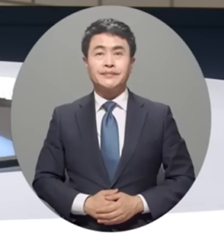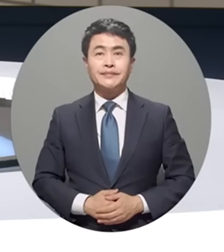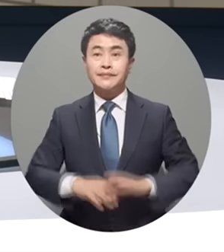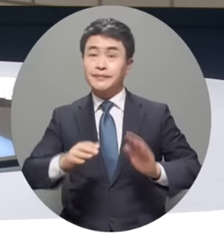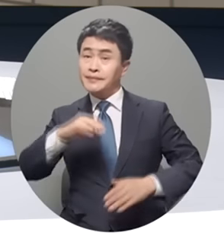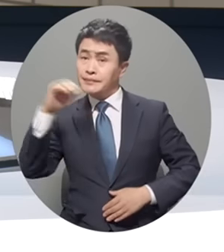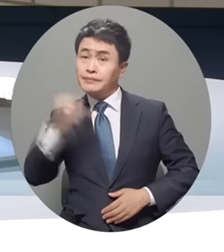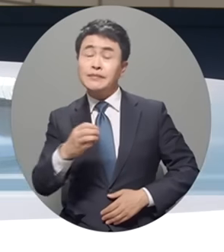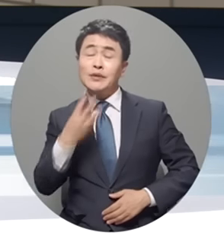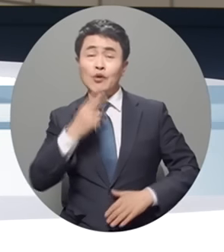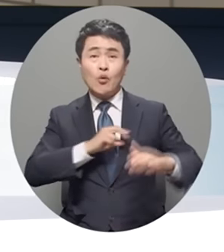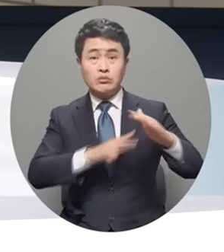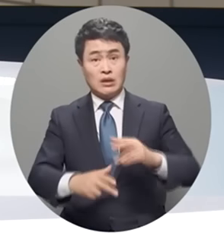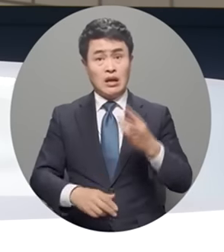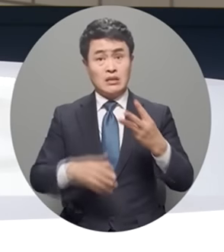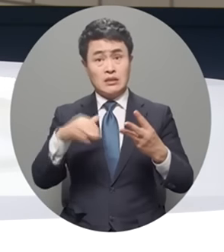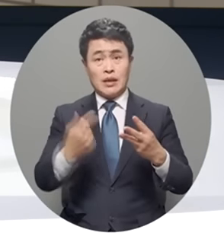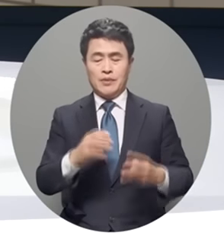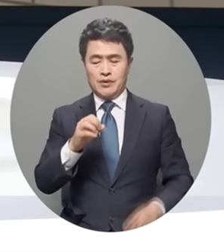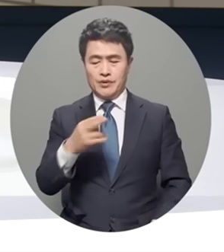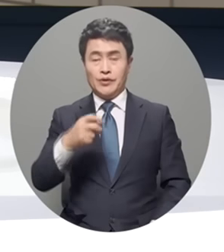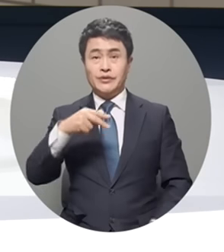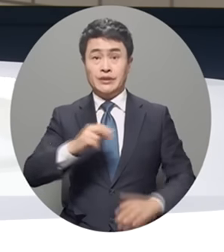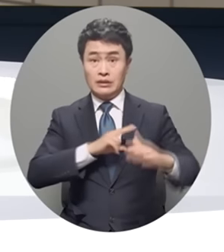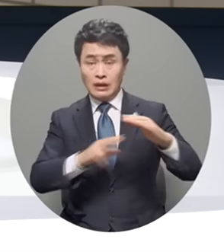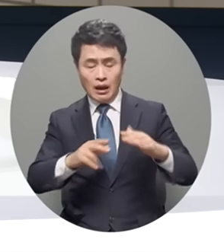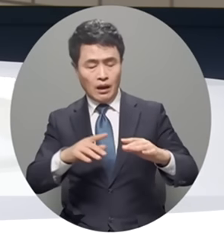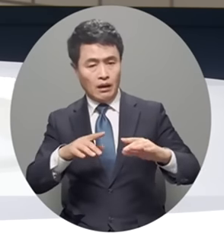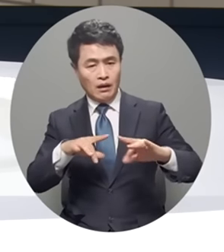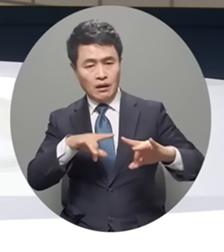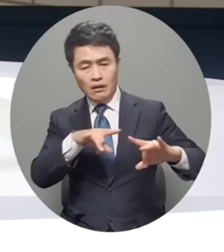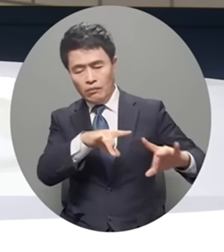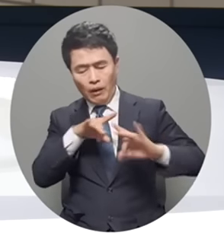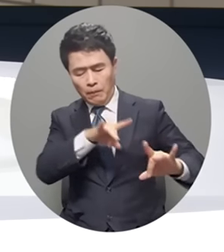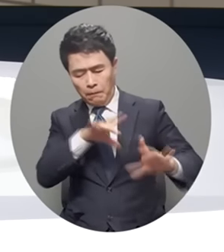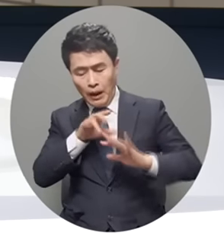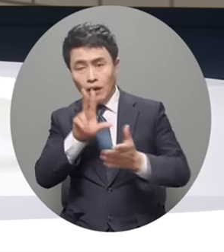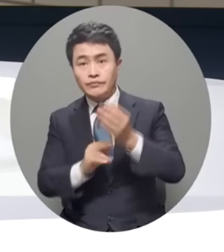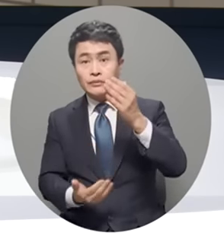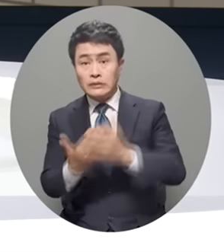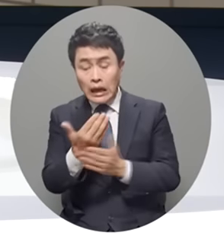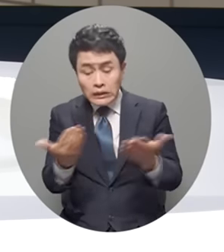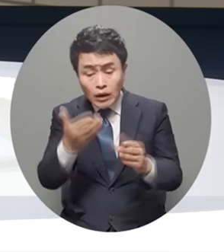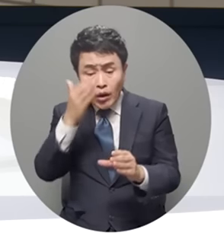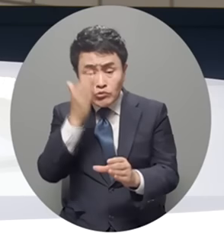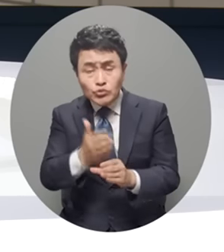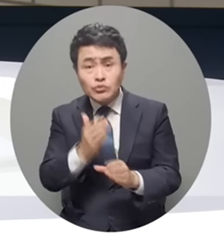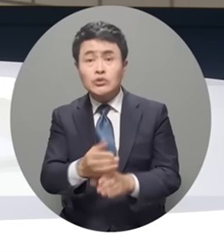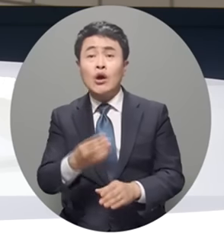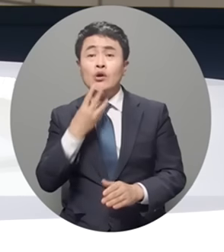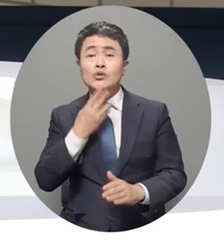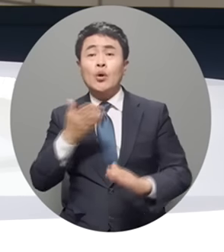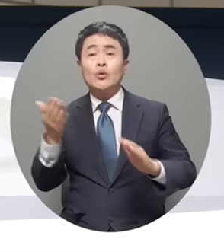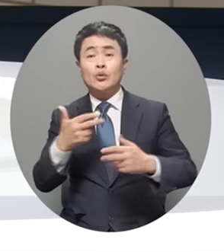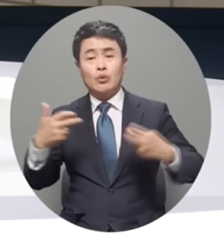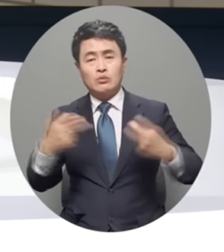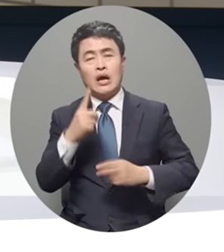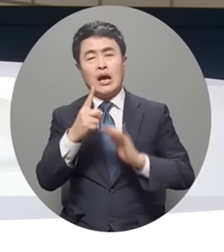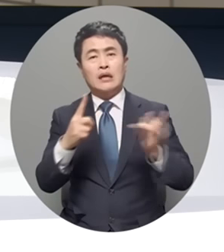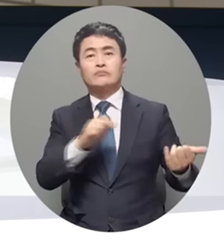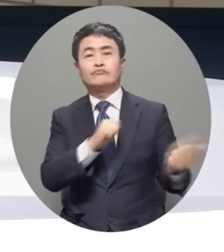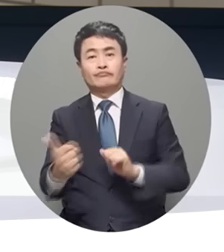오늘 새벽 서울 지하철 3호선 연신내역에서 감전사고가 발생해 작업을 하던 서울교통공사 직원 한 명이